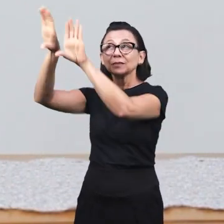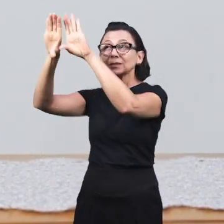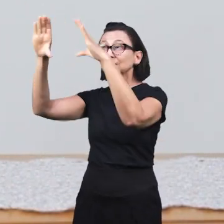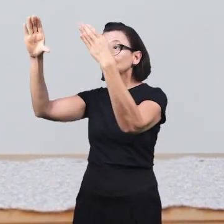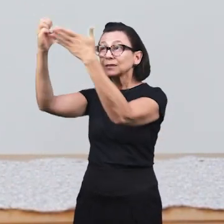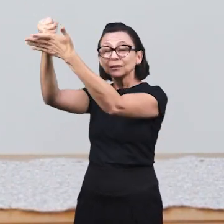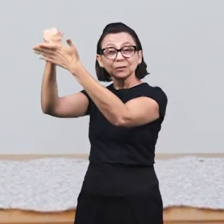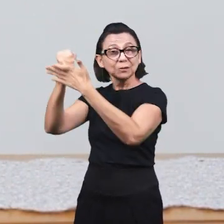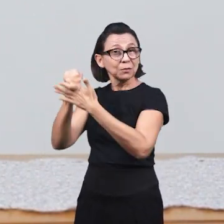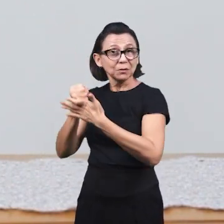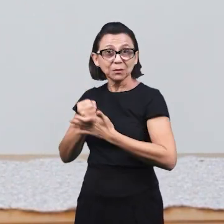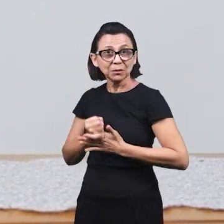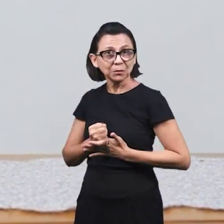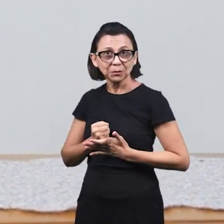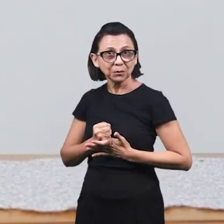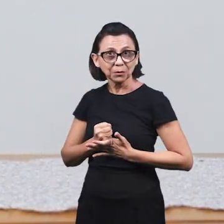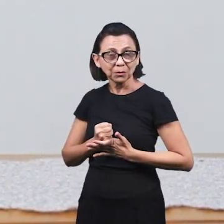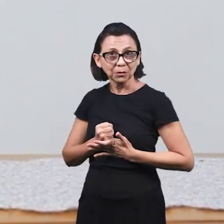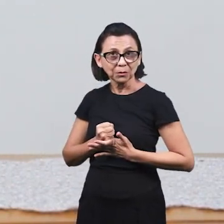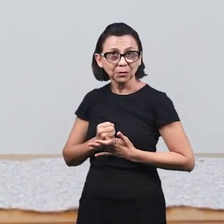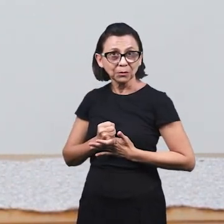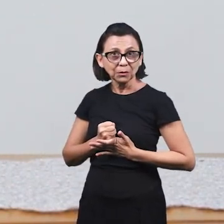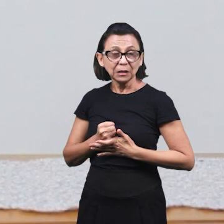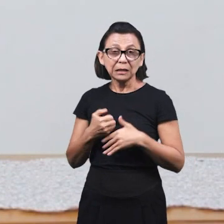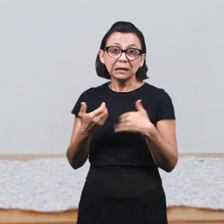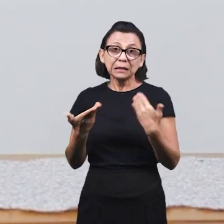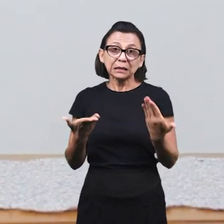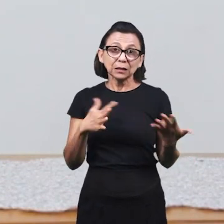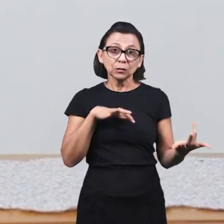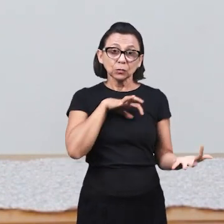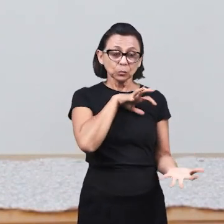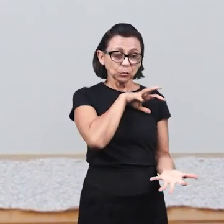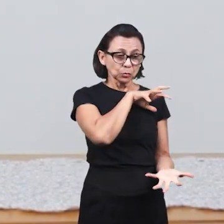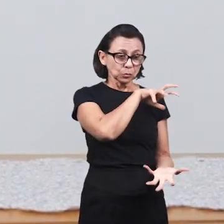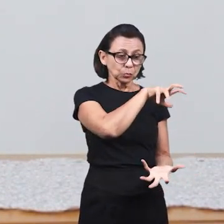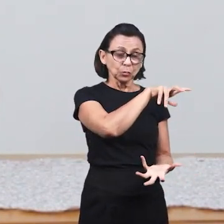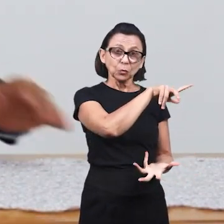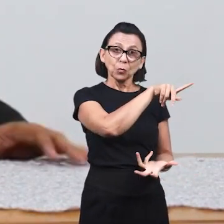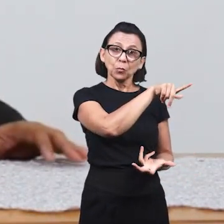все ограничено, но Он соединил нас с вечностью, с